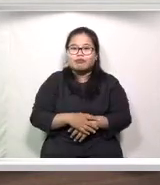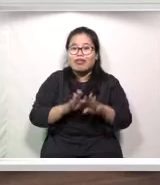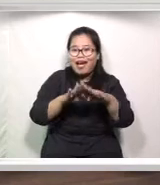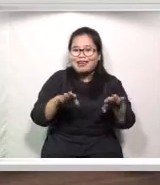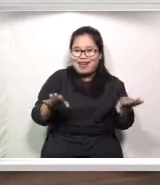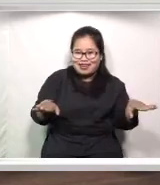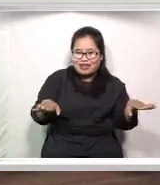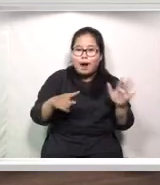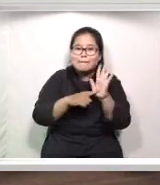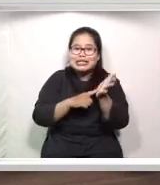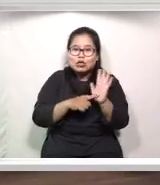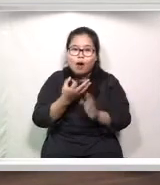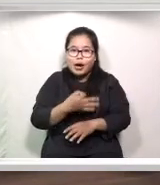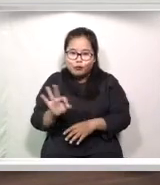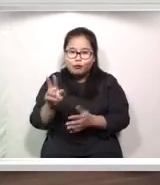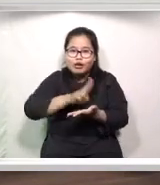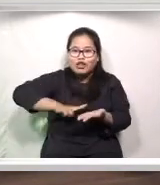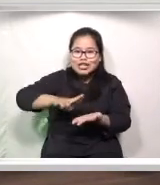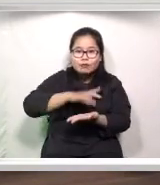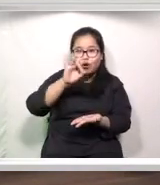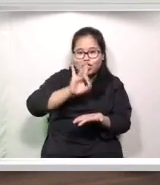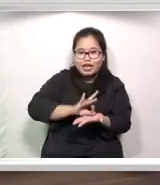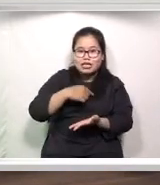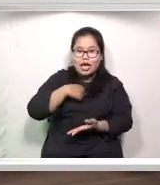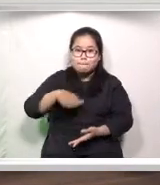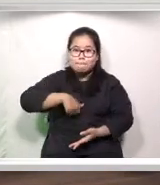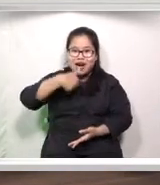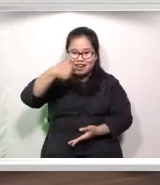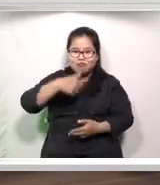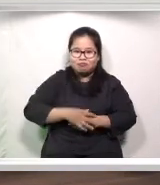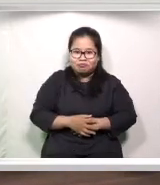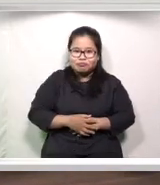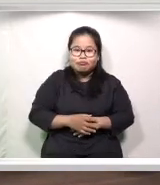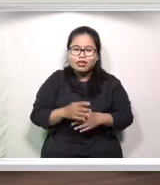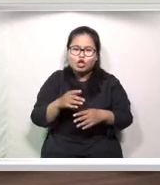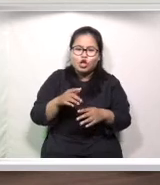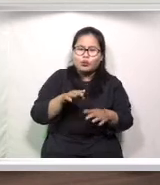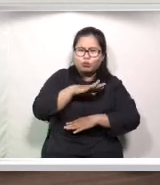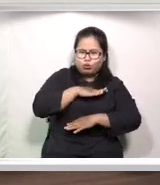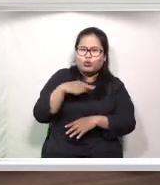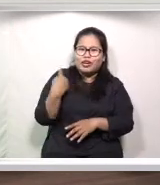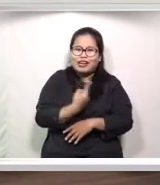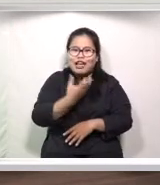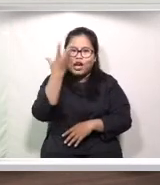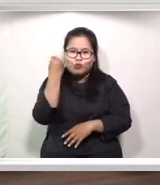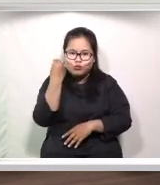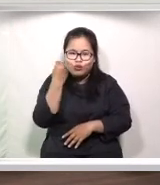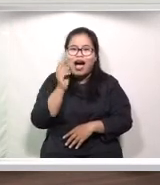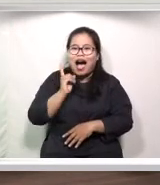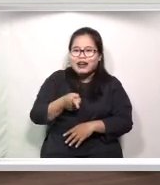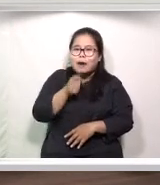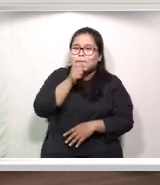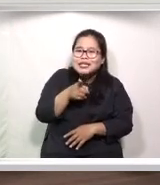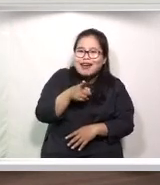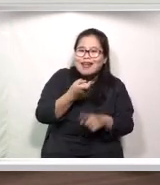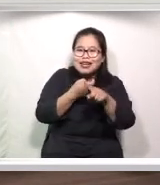Adik-adik mahasiswa baru Universitas Brawijaya yang saya banggakan, perlu kita ketahui beberapa pesan